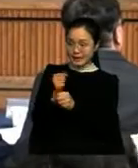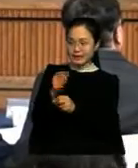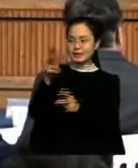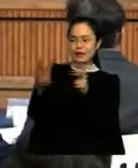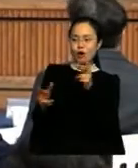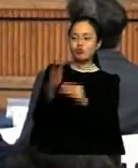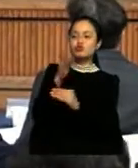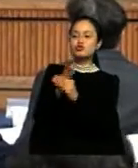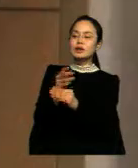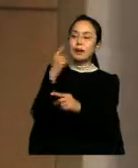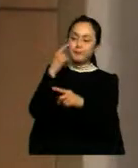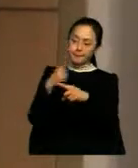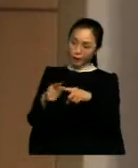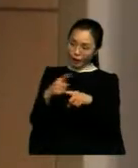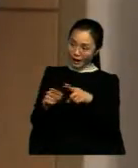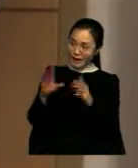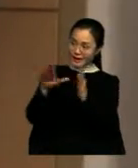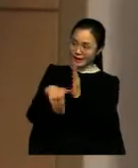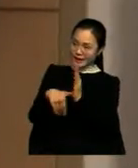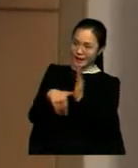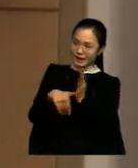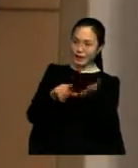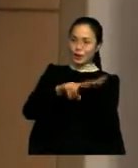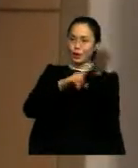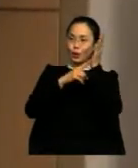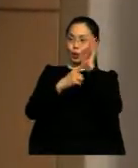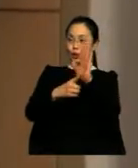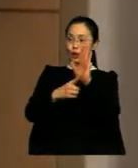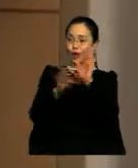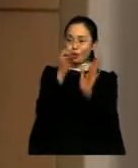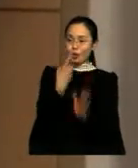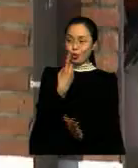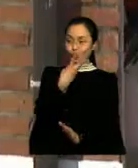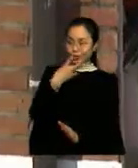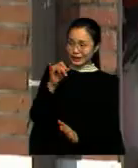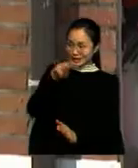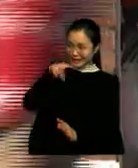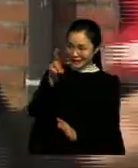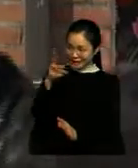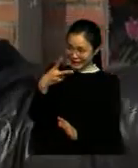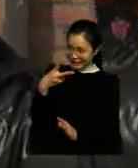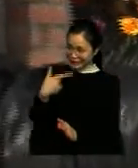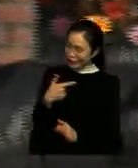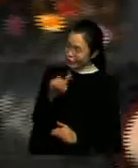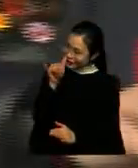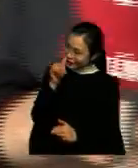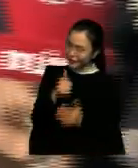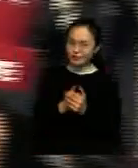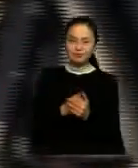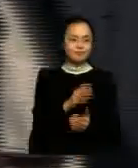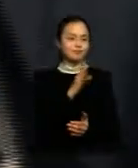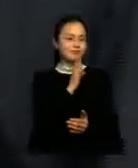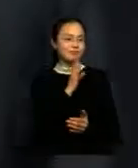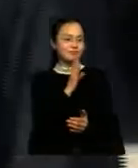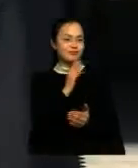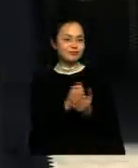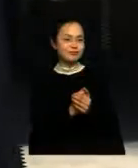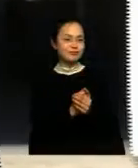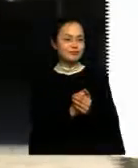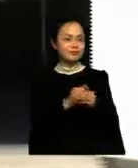평가라고 할 수 있을 것 같은데 공개 오디션도 진행됐다고 들었어요. 마을별로. 어떤 성과들이 좀 있었는지요? 예, 아마